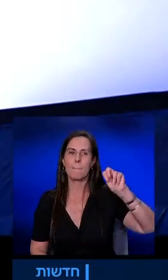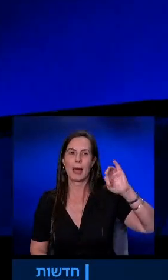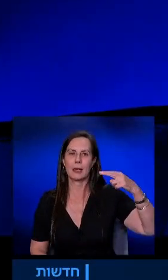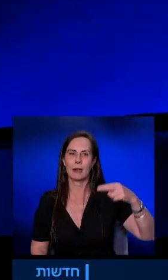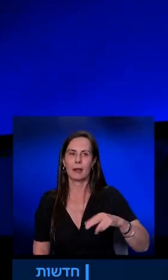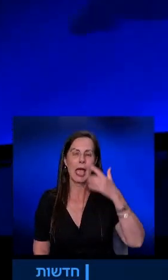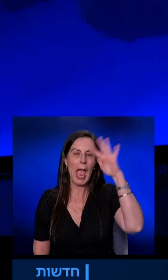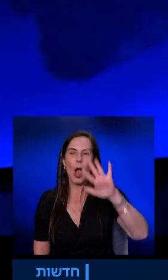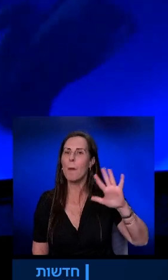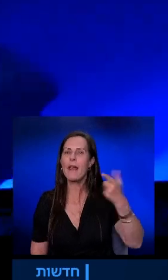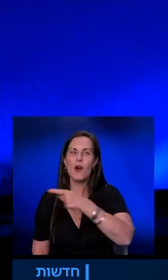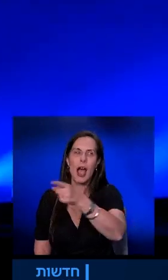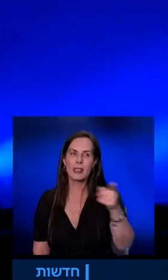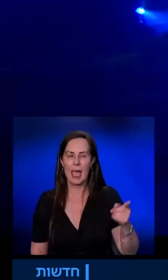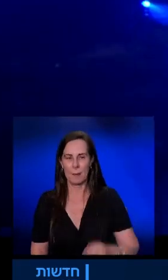Europe! Make